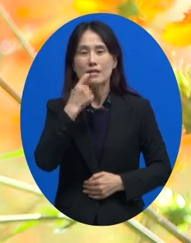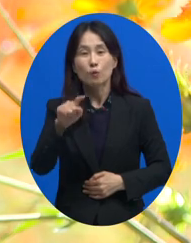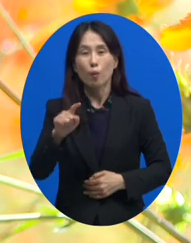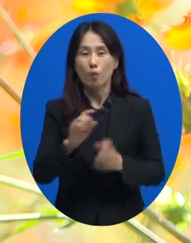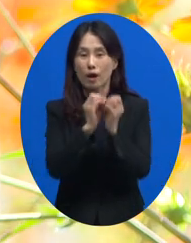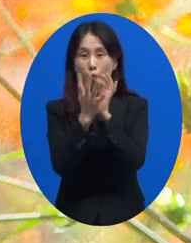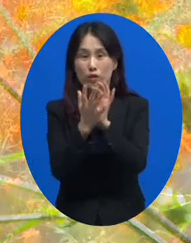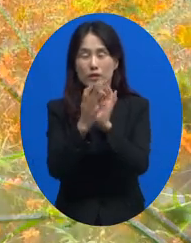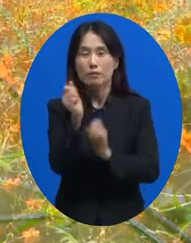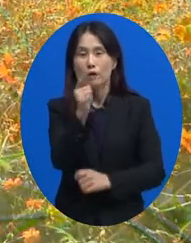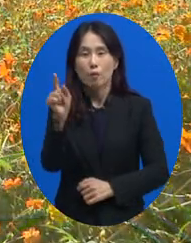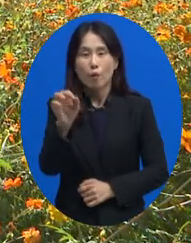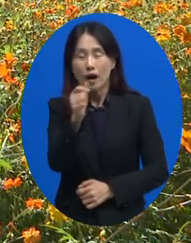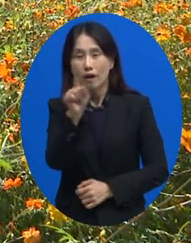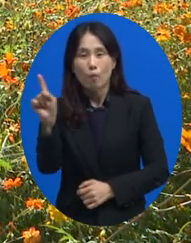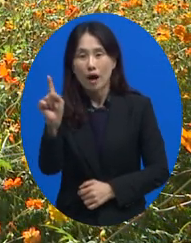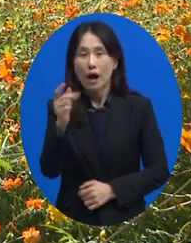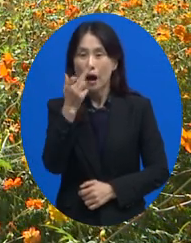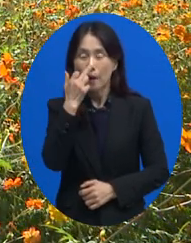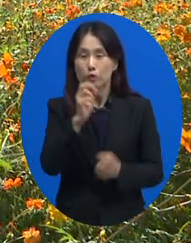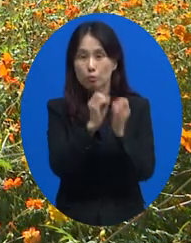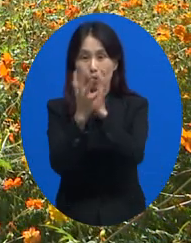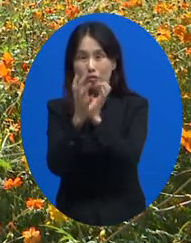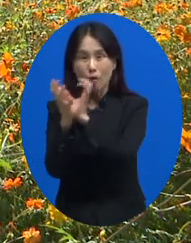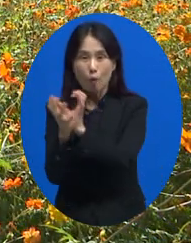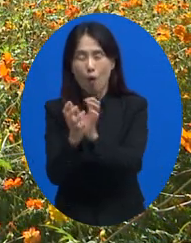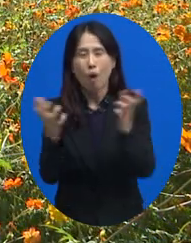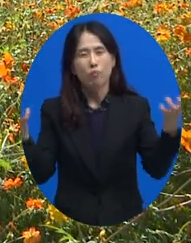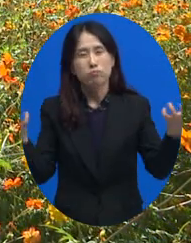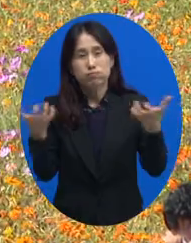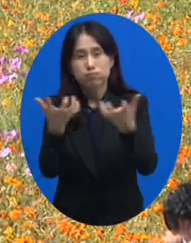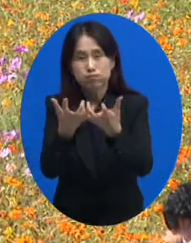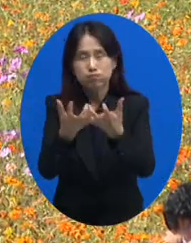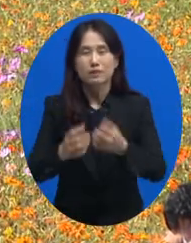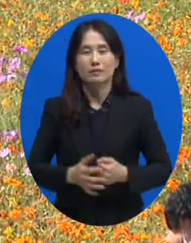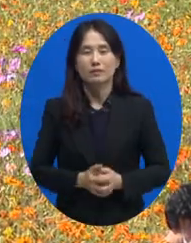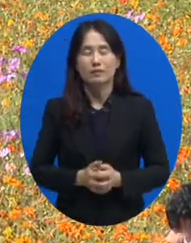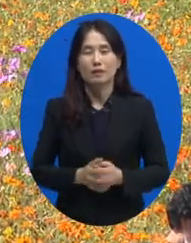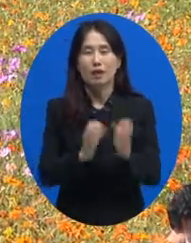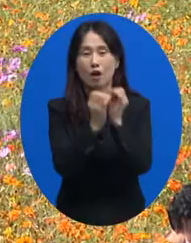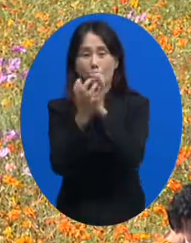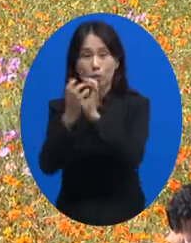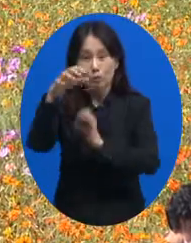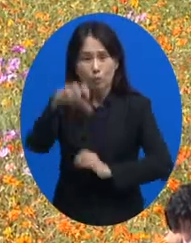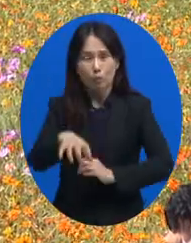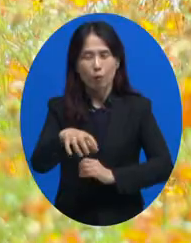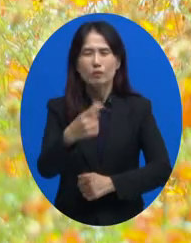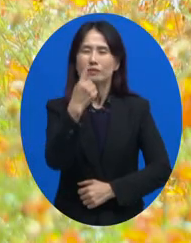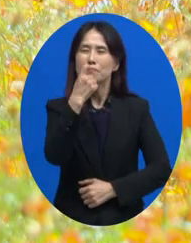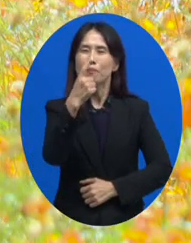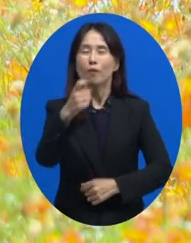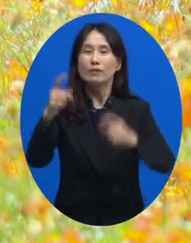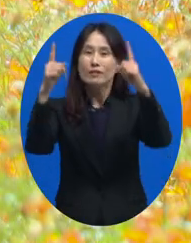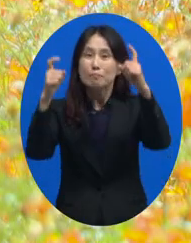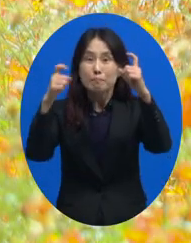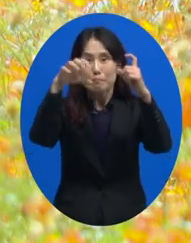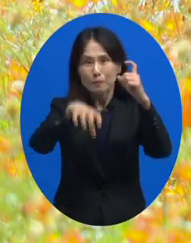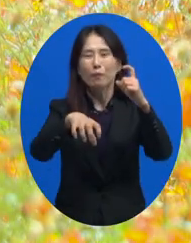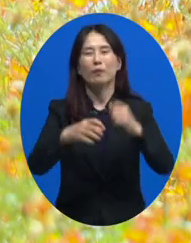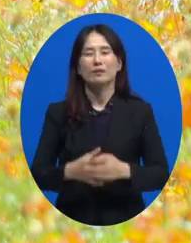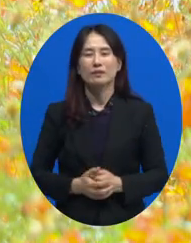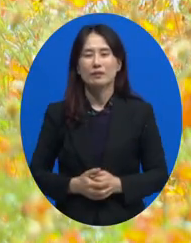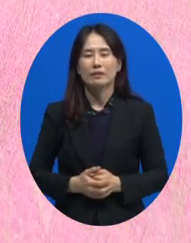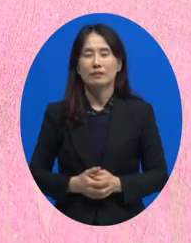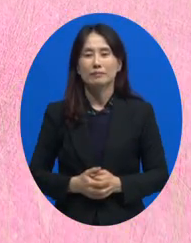노란 꽃잎의 황화 코스모스가 황금빛 물결을 이룹니다. 꽃이 피어있는 곳은 어디든 근사한 포토존이 됩니다.